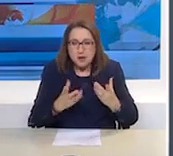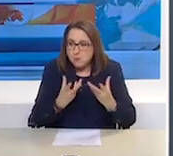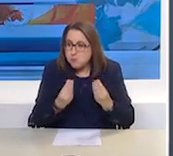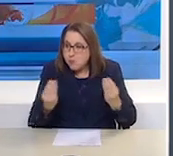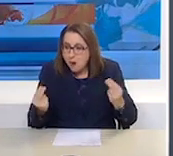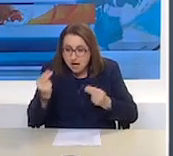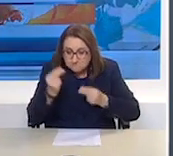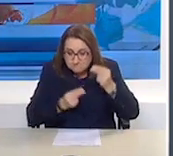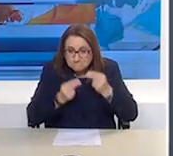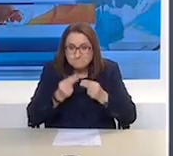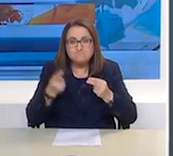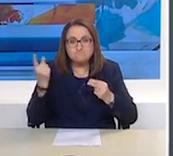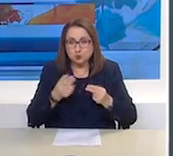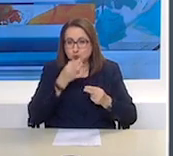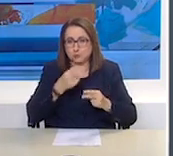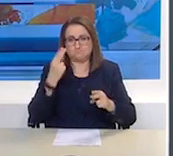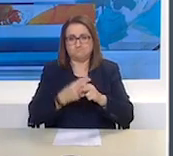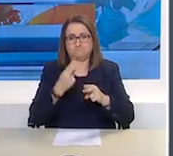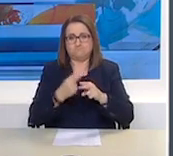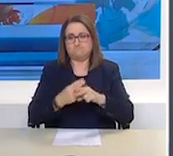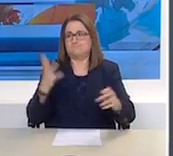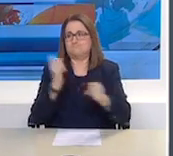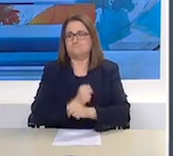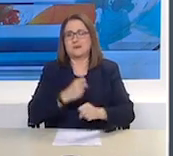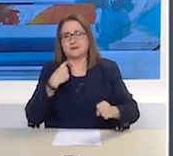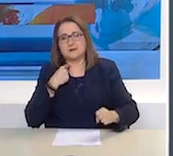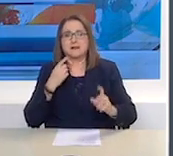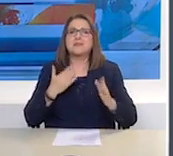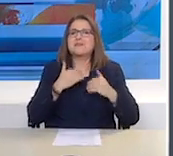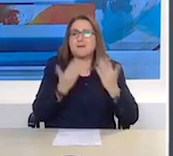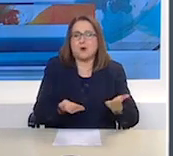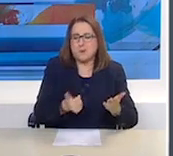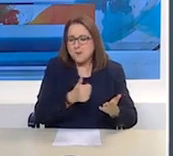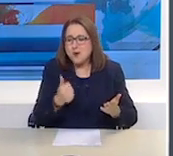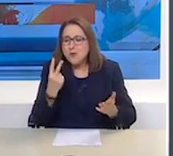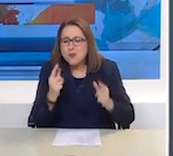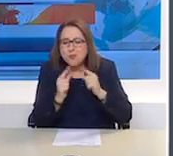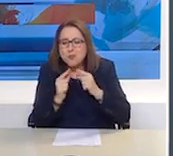αποτέλεσμα, κάποιο αποτέλεσμα που να έχει κάποια αξία.